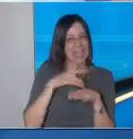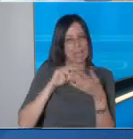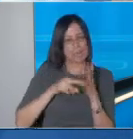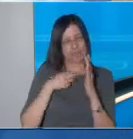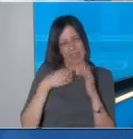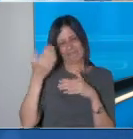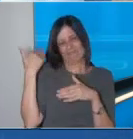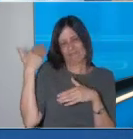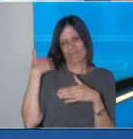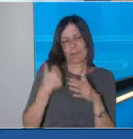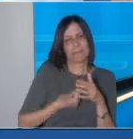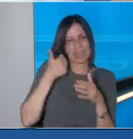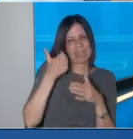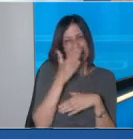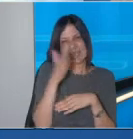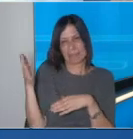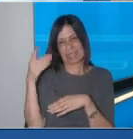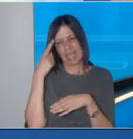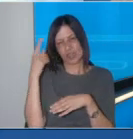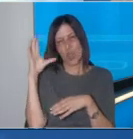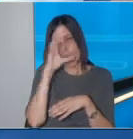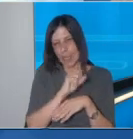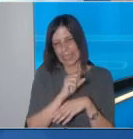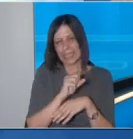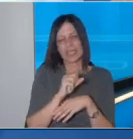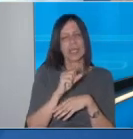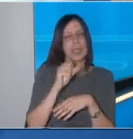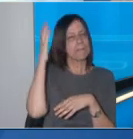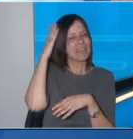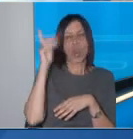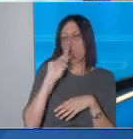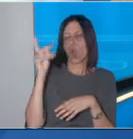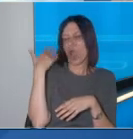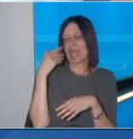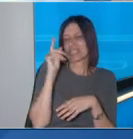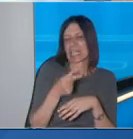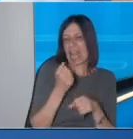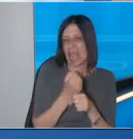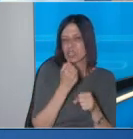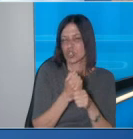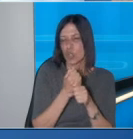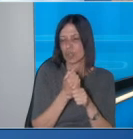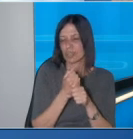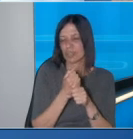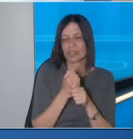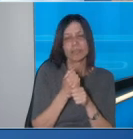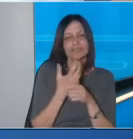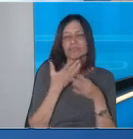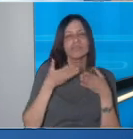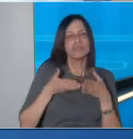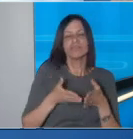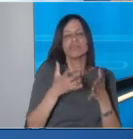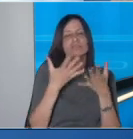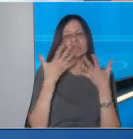כמנהיג הימין האידיאולוגי. נפתלי בנט לא היה צריך לעשות, בעיניי לפחות, כזו כברת דרך גדולה. הוא היה צריך